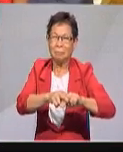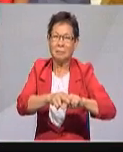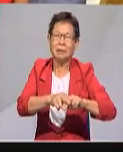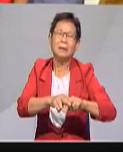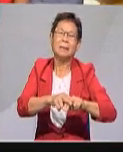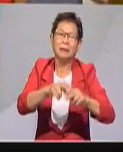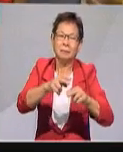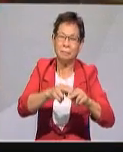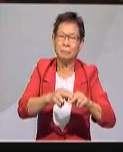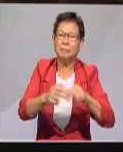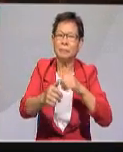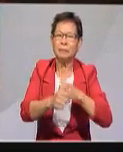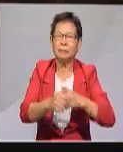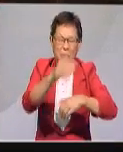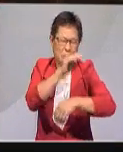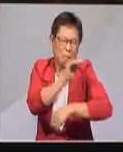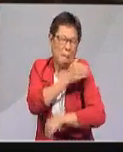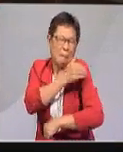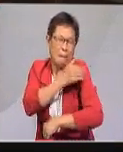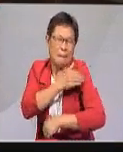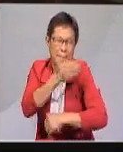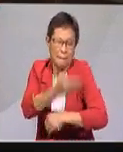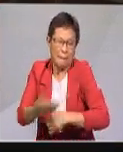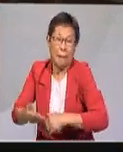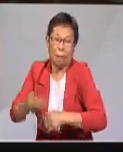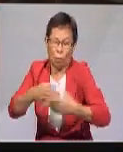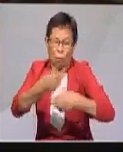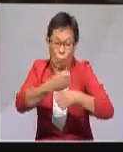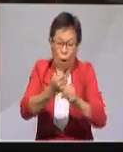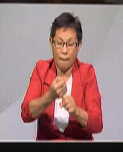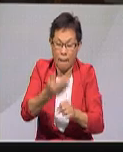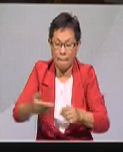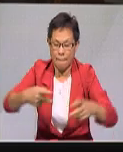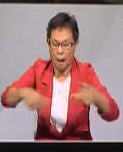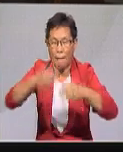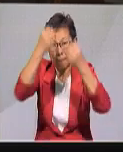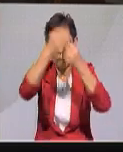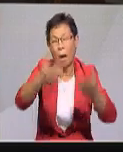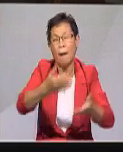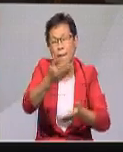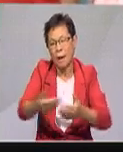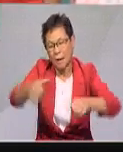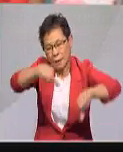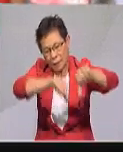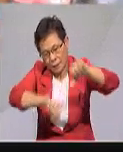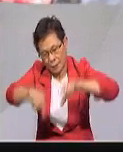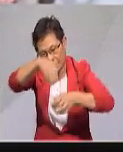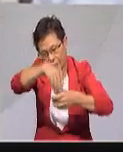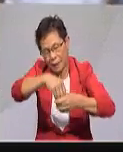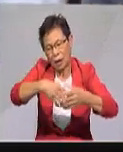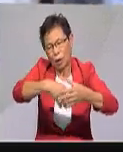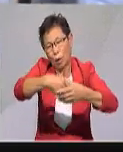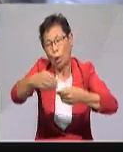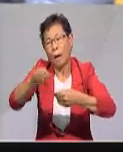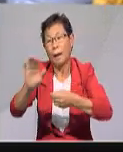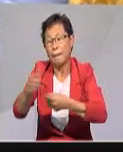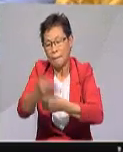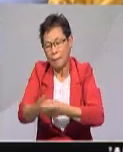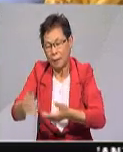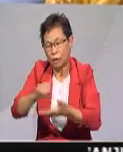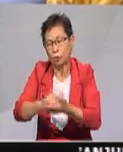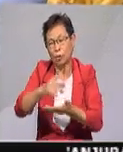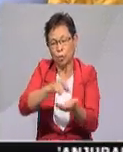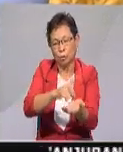Sementara itu, mengenai gesaan terhadap pengeluar barangan plastik agar mengisytiharkan kandungan kimia dalam setiap produk keluaran mereka, Datuk